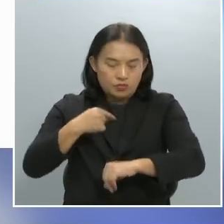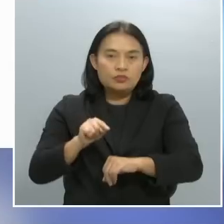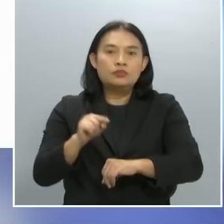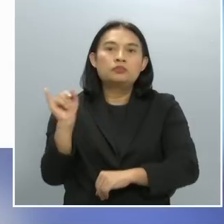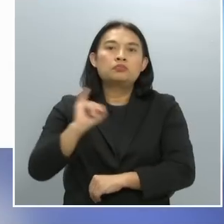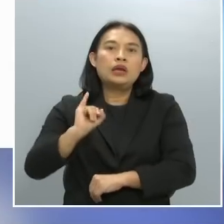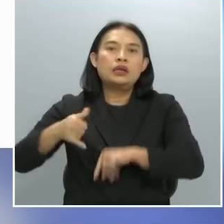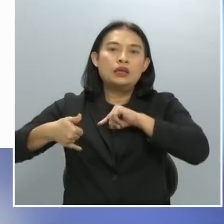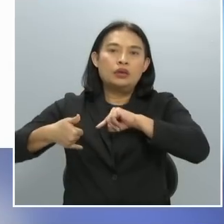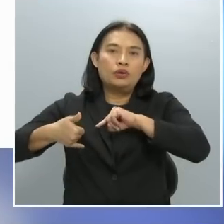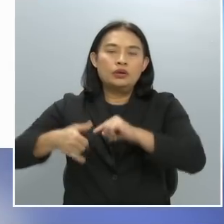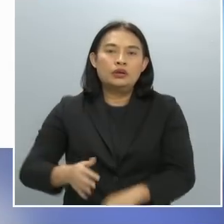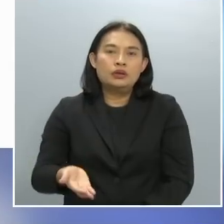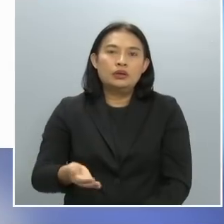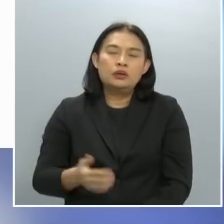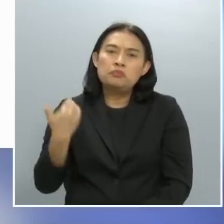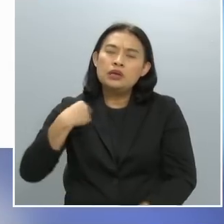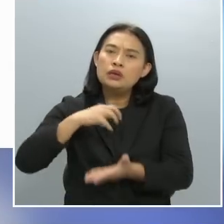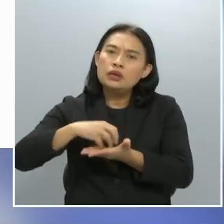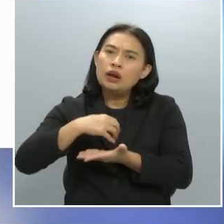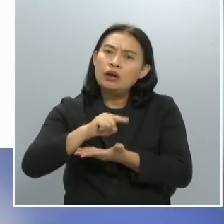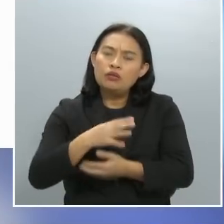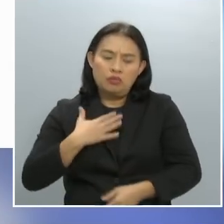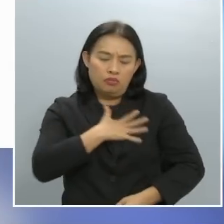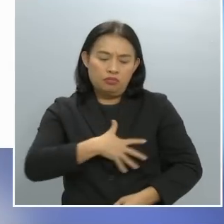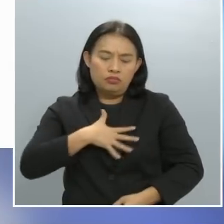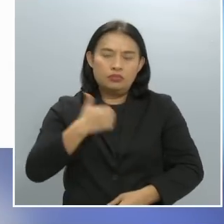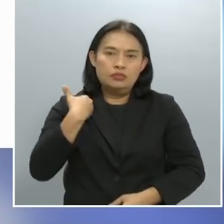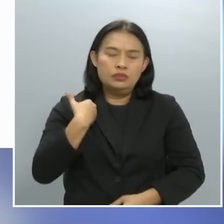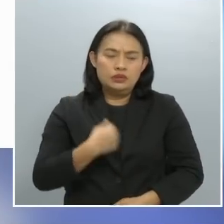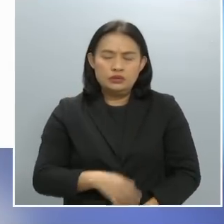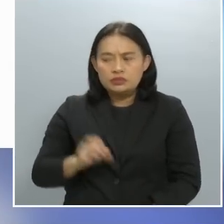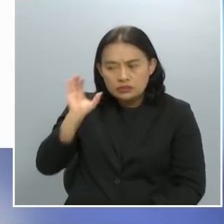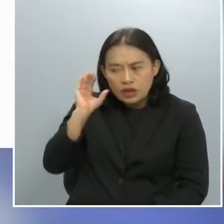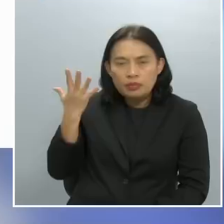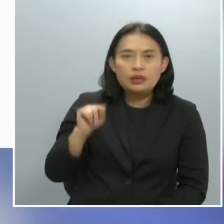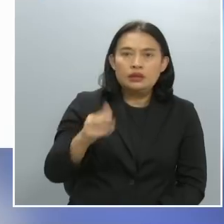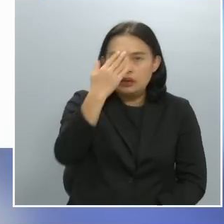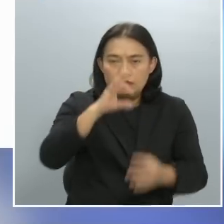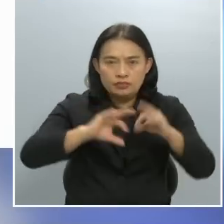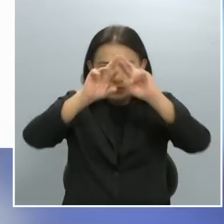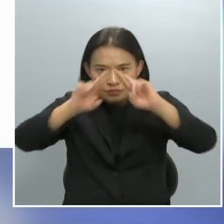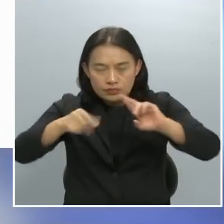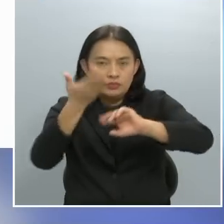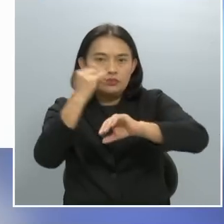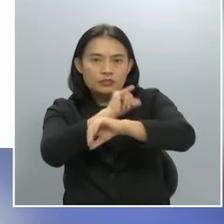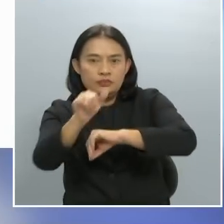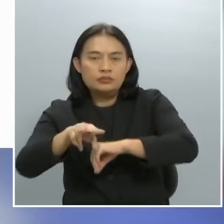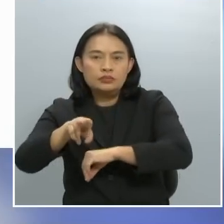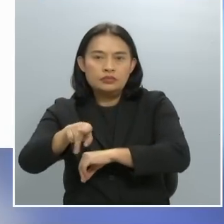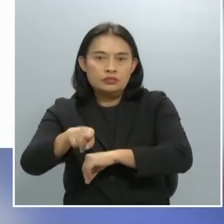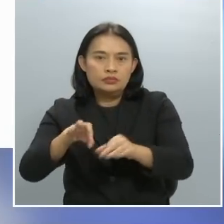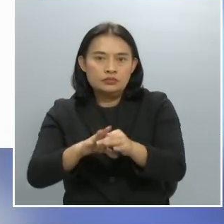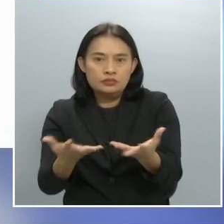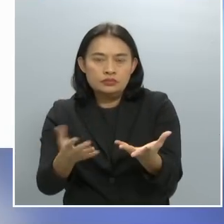ให้ฟังว่าครั้งหนึ่งโดนลวนลามตอนแรกก็ยังไม่ปักใจเชื่อค่ะเพราะว่าร้านนี้เขาก็เคยไปสักวันนั้นเขาไปกับแฟนก็